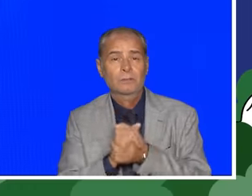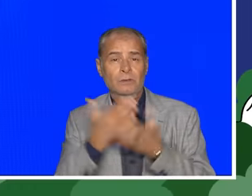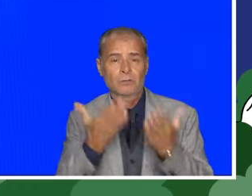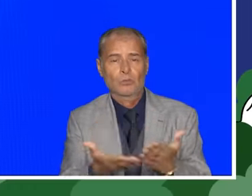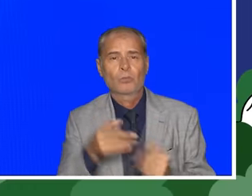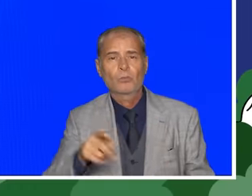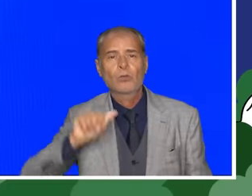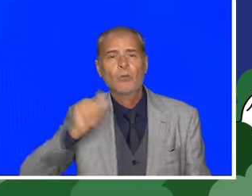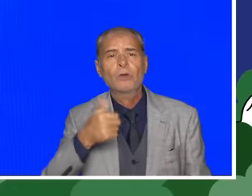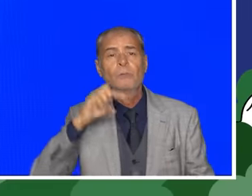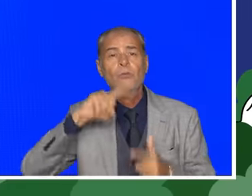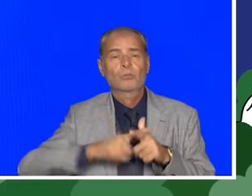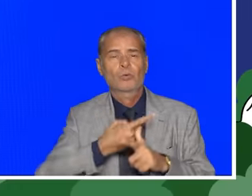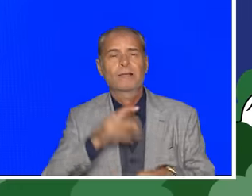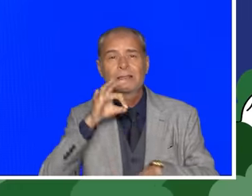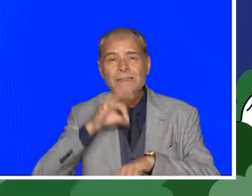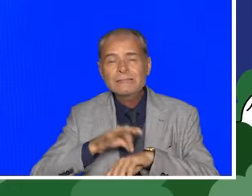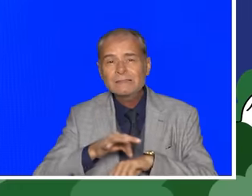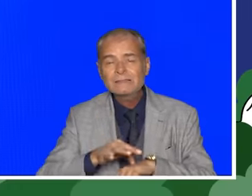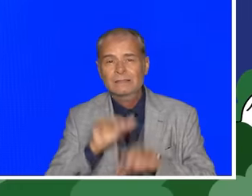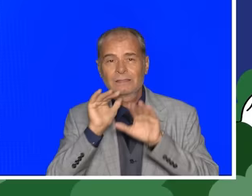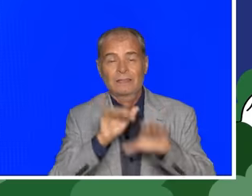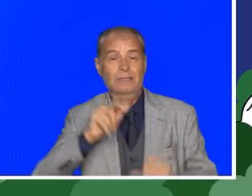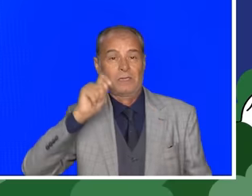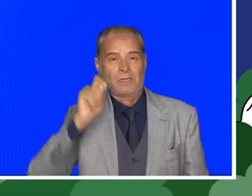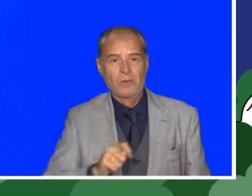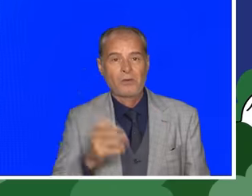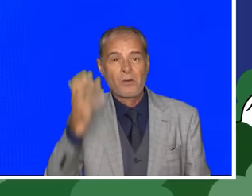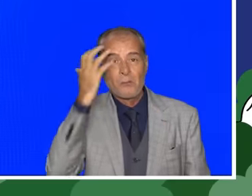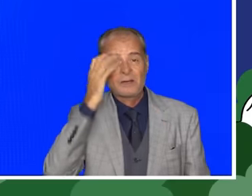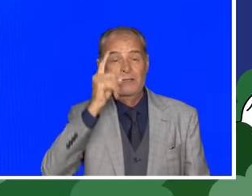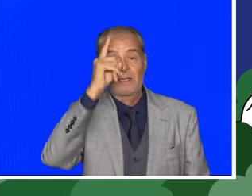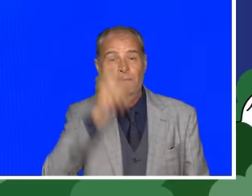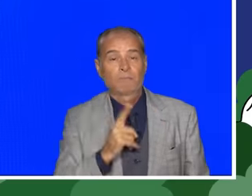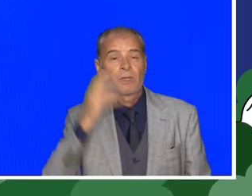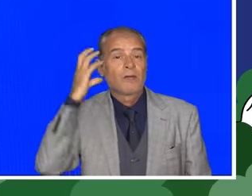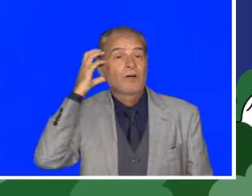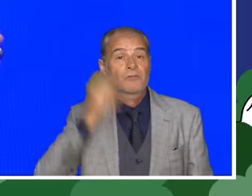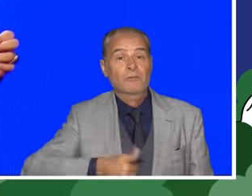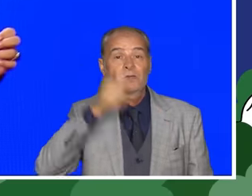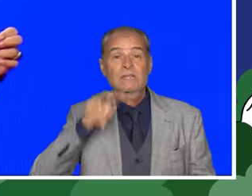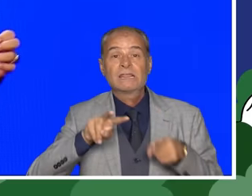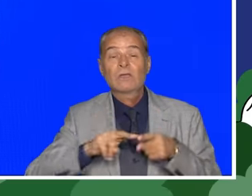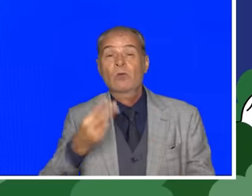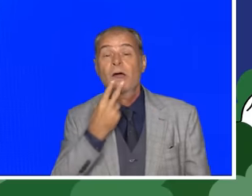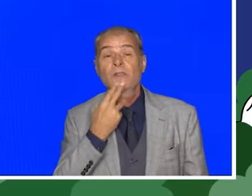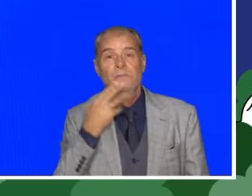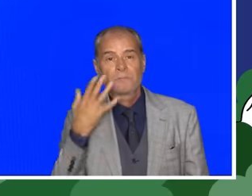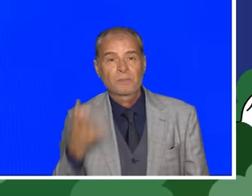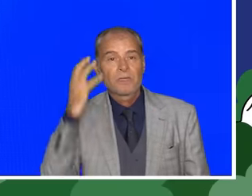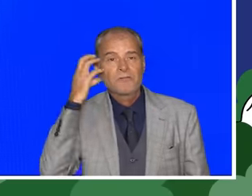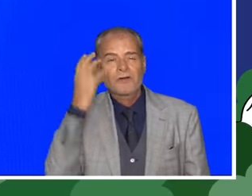bu değerli projeleri titizlikle destekleyen başta nevgül Hanım olmak üzere